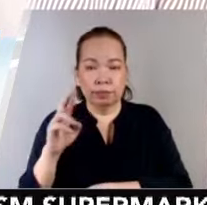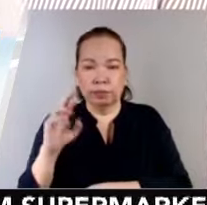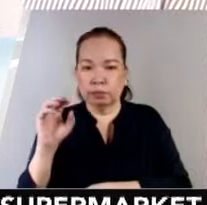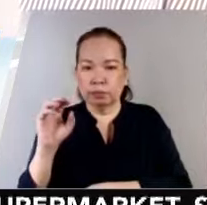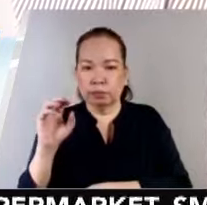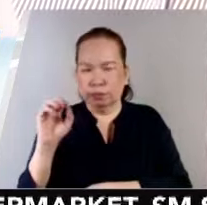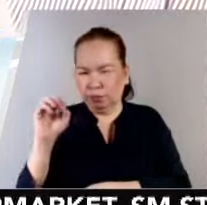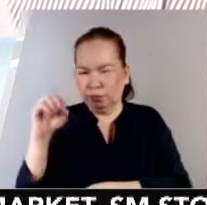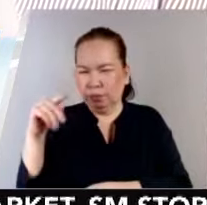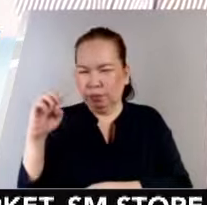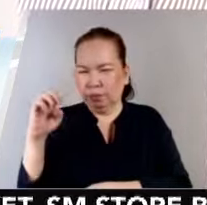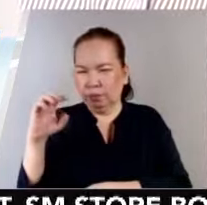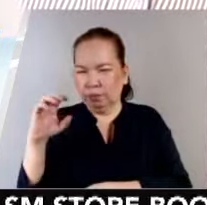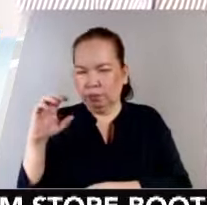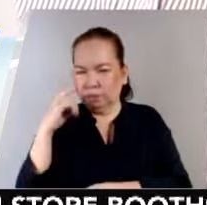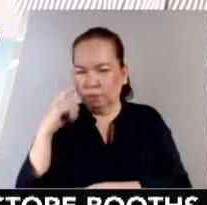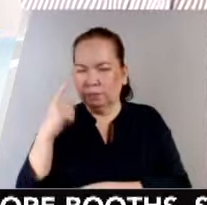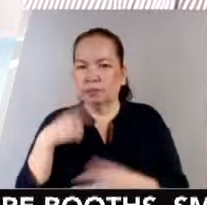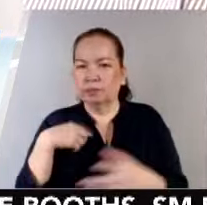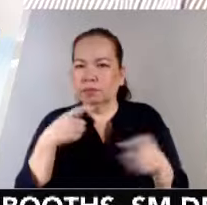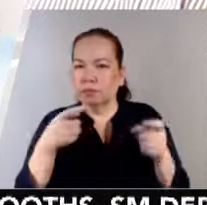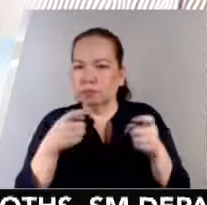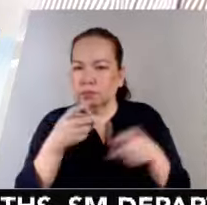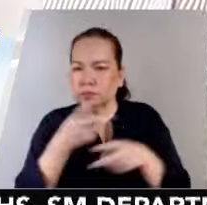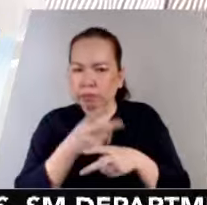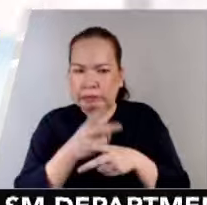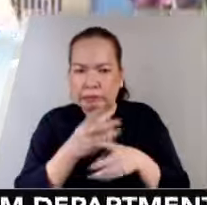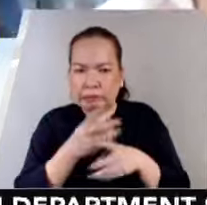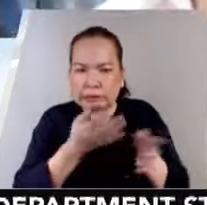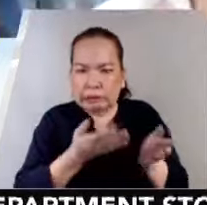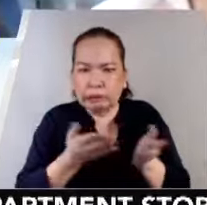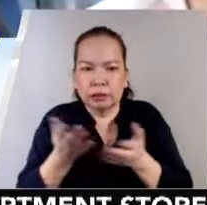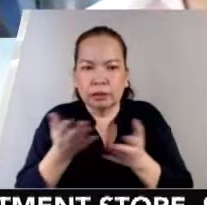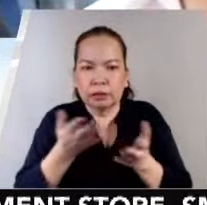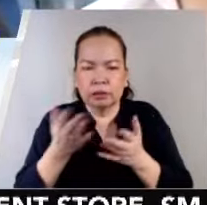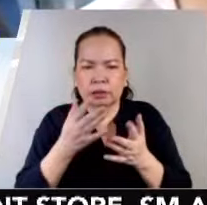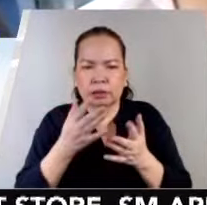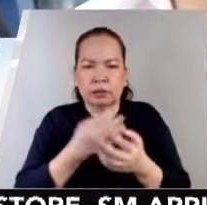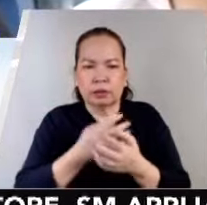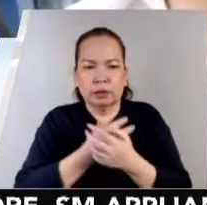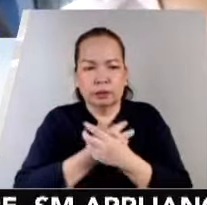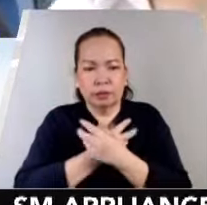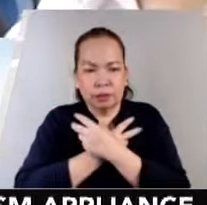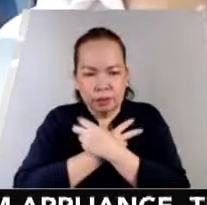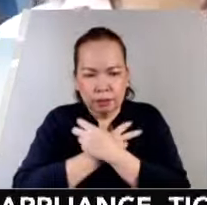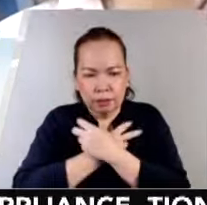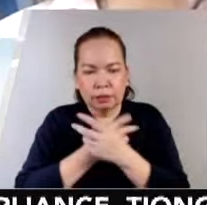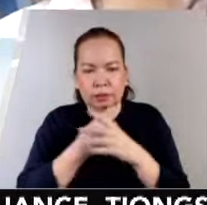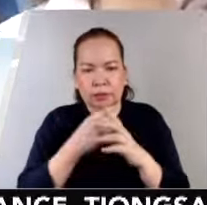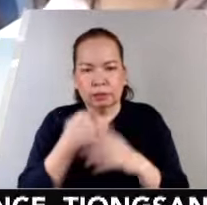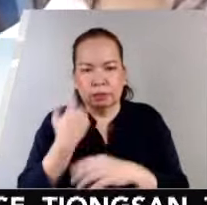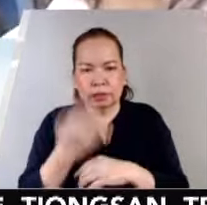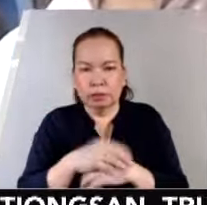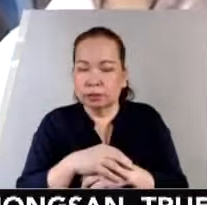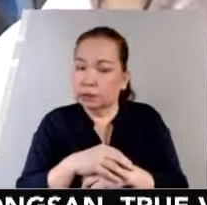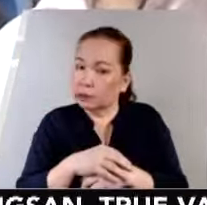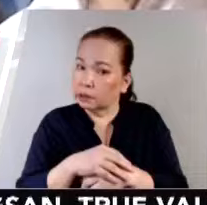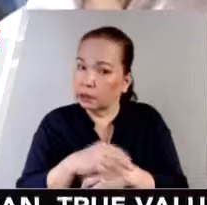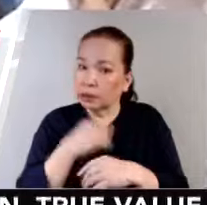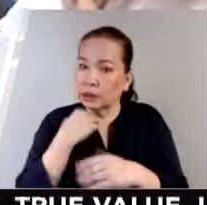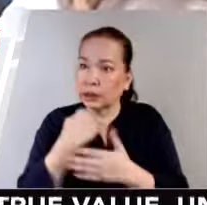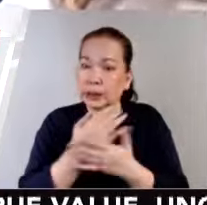yung mga actual na labi ng mga na-exhume natin. May ilang mga may tags, so tinitrace